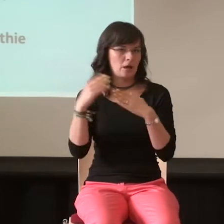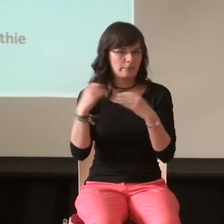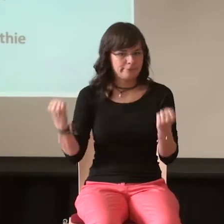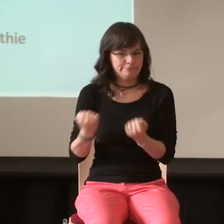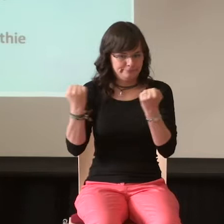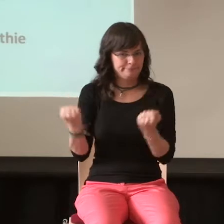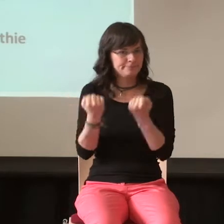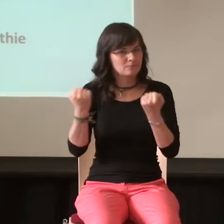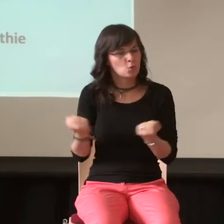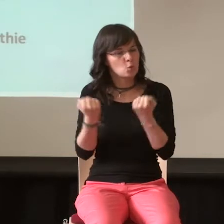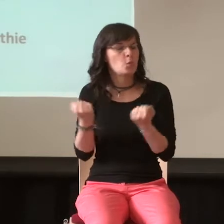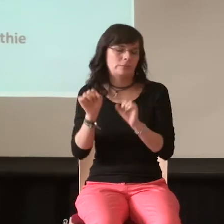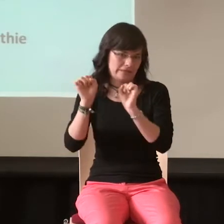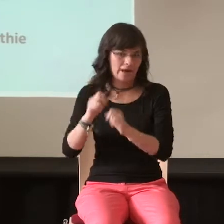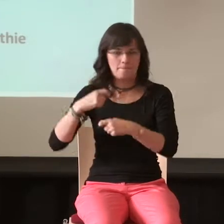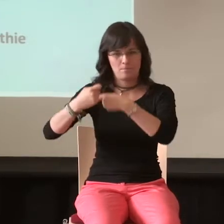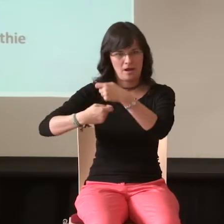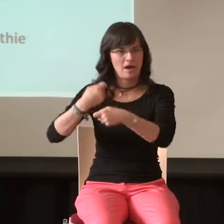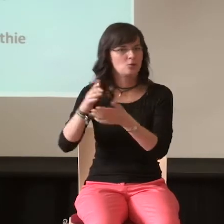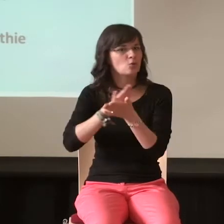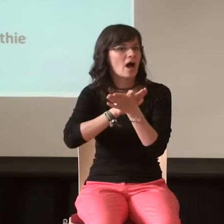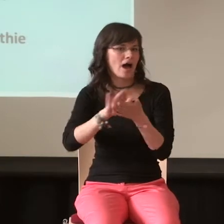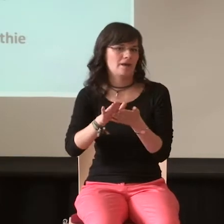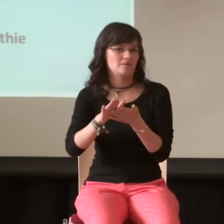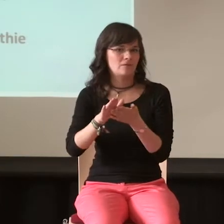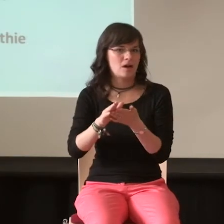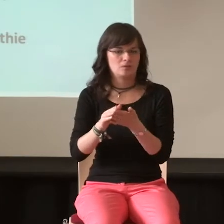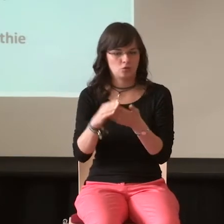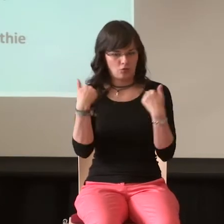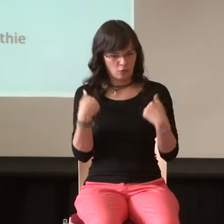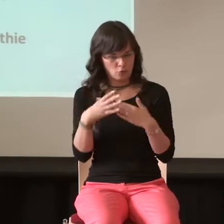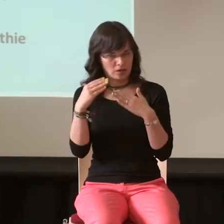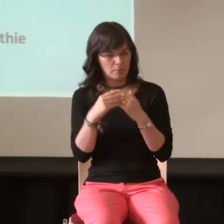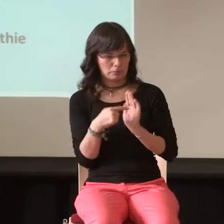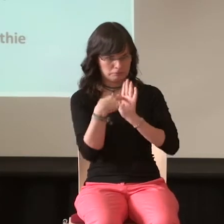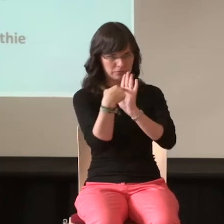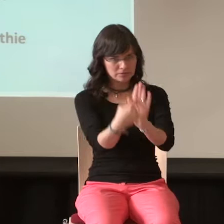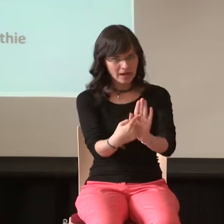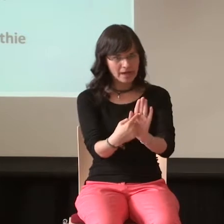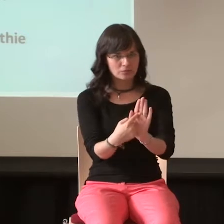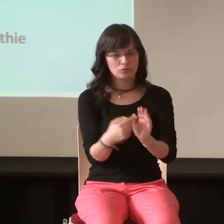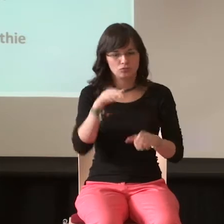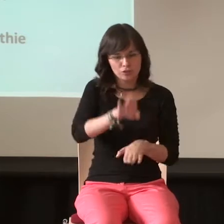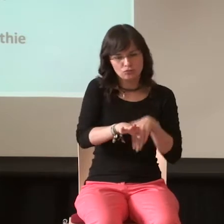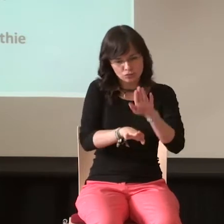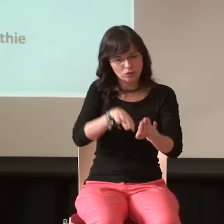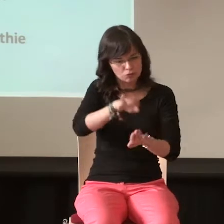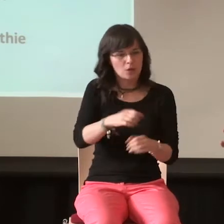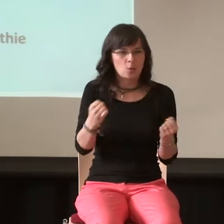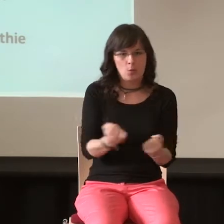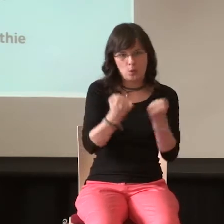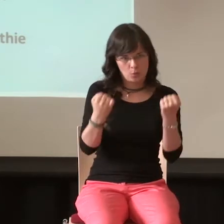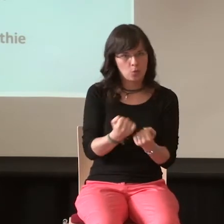mit kleinen Übungen, mit einfachen Übungen, die der Physiotherapeut dann mit Ihnen symptomatisch durchführt. Die Patienten